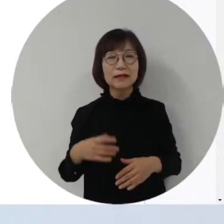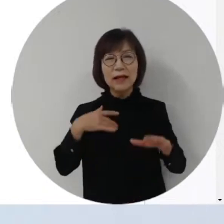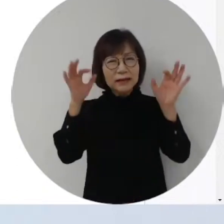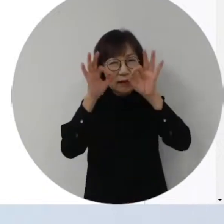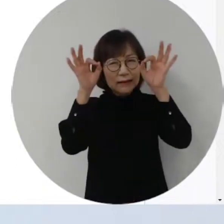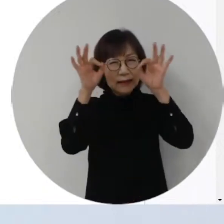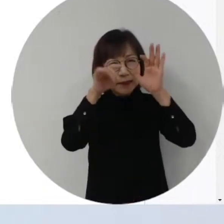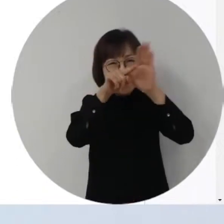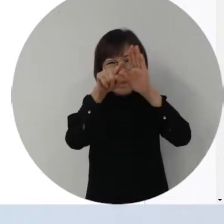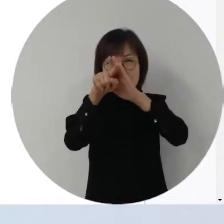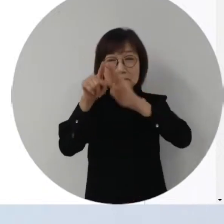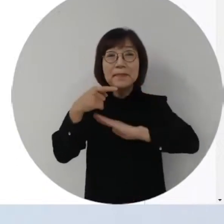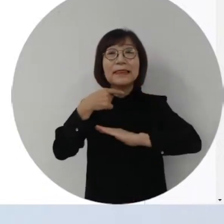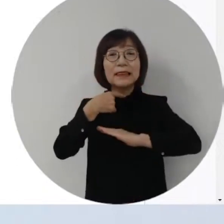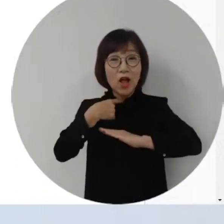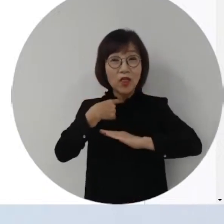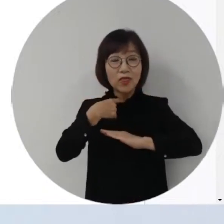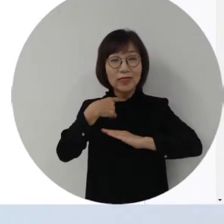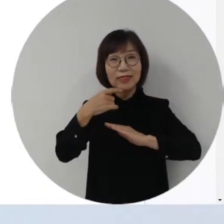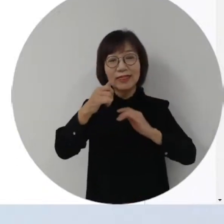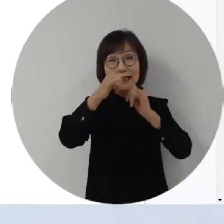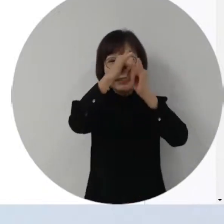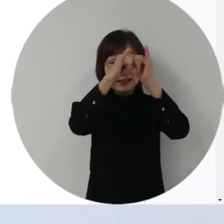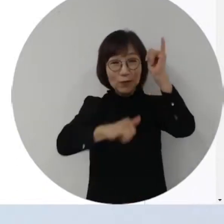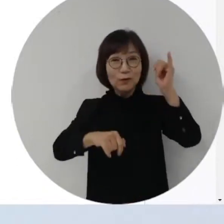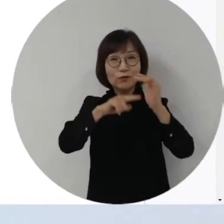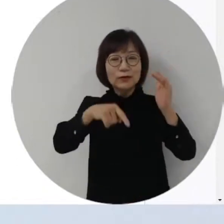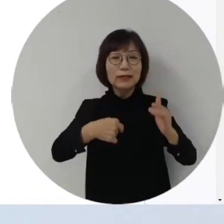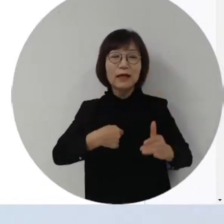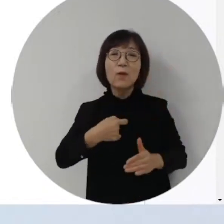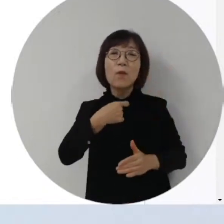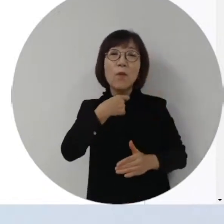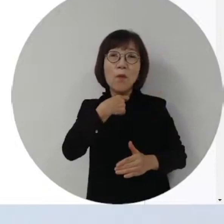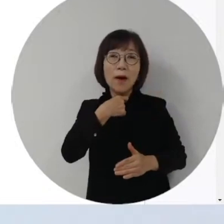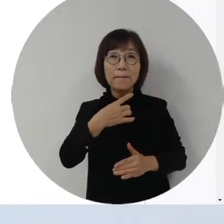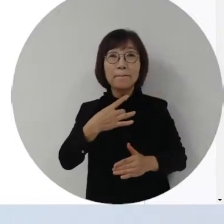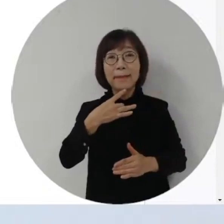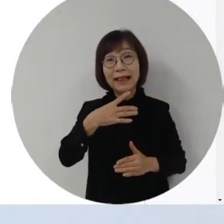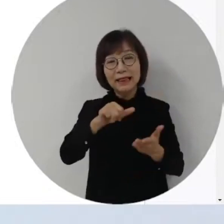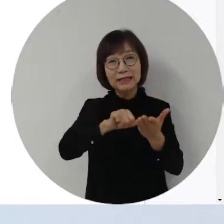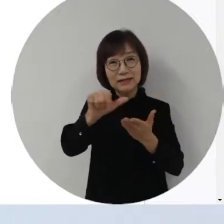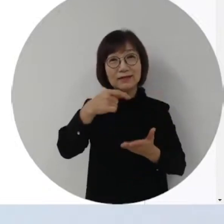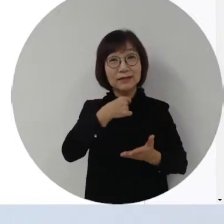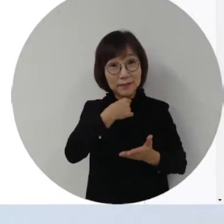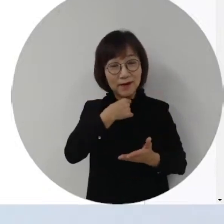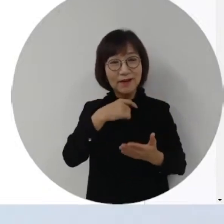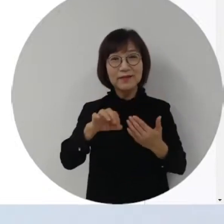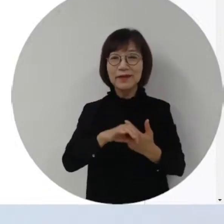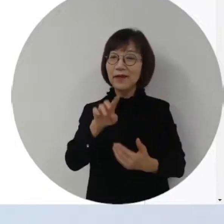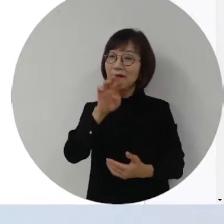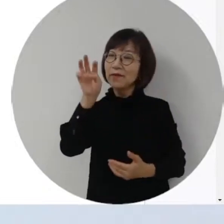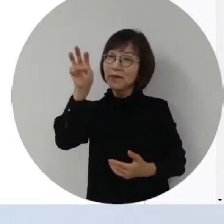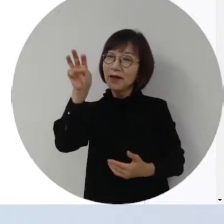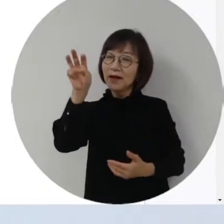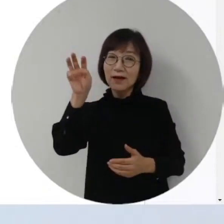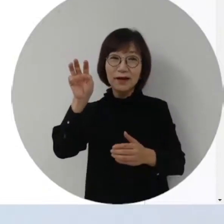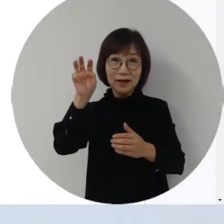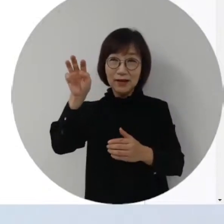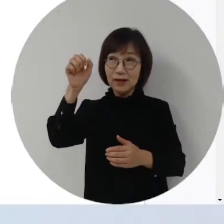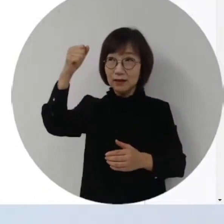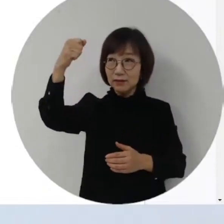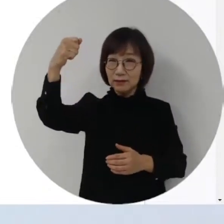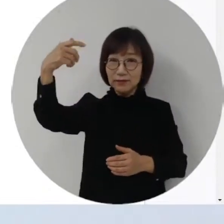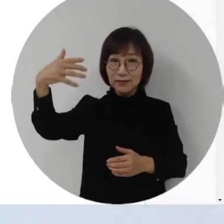눌러서 기록에서 삭제 이렇게 하면 원하는 항목들만 방문 기록을 삭제해 줄 수가 있어요.